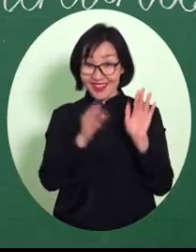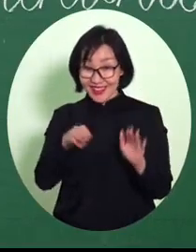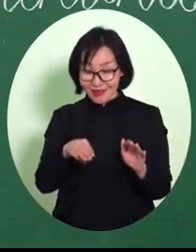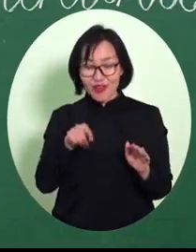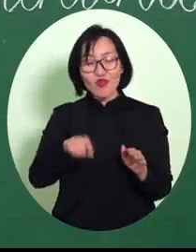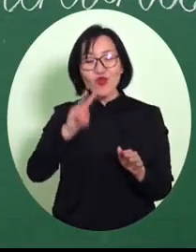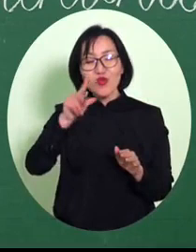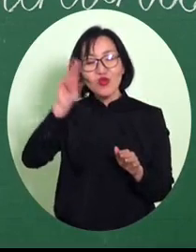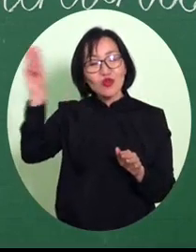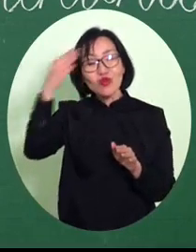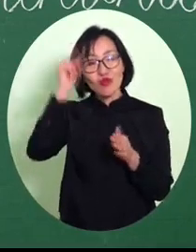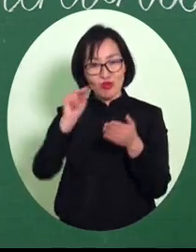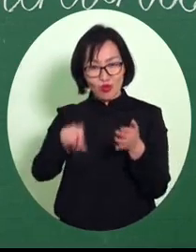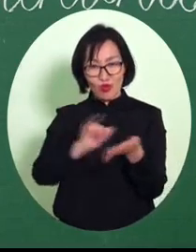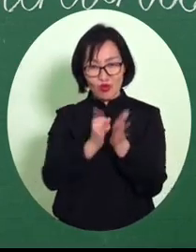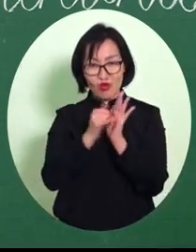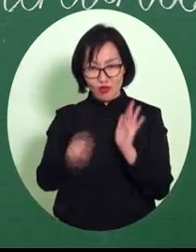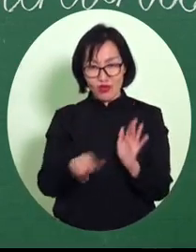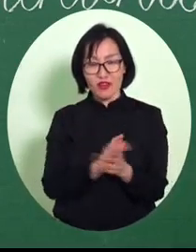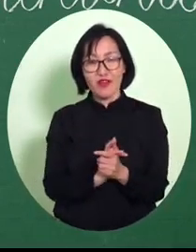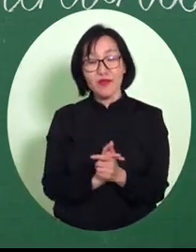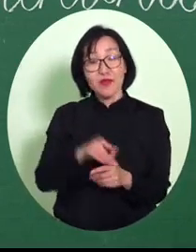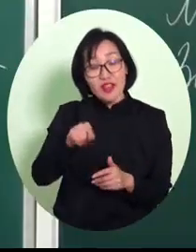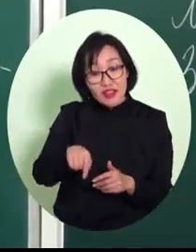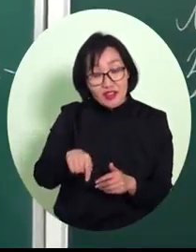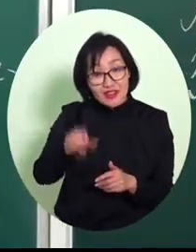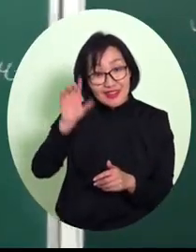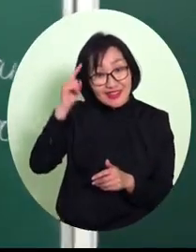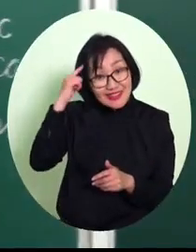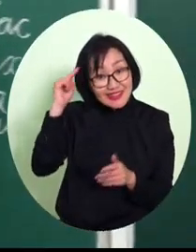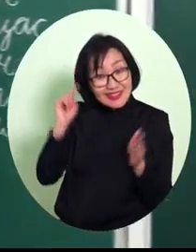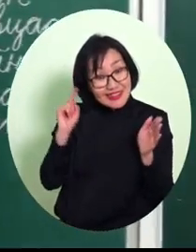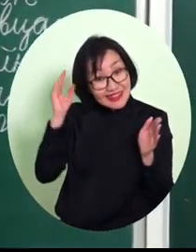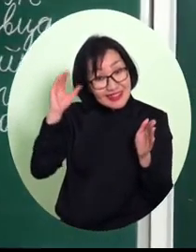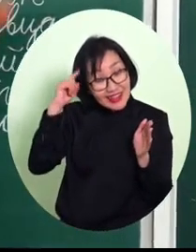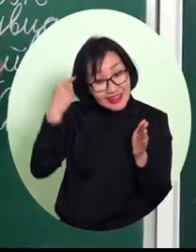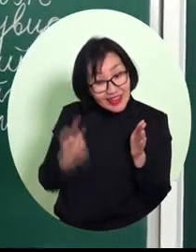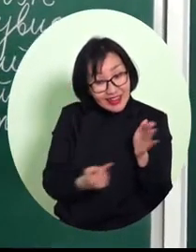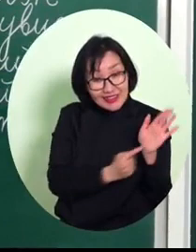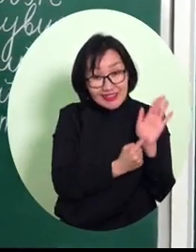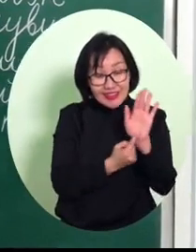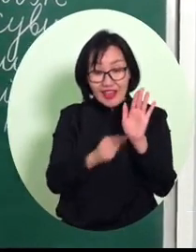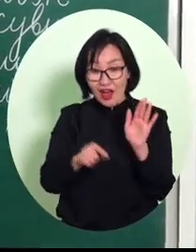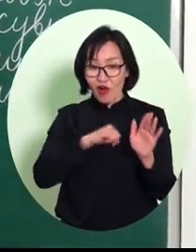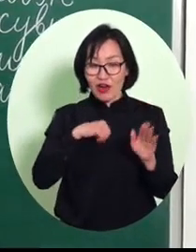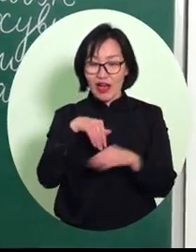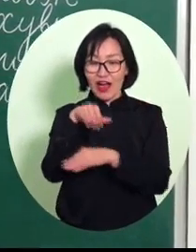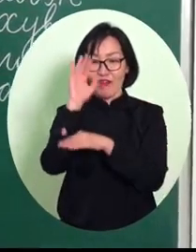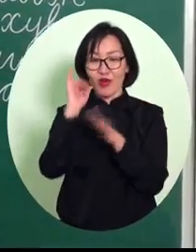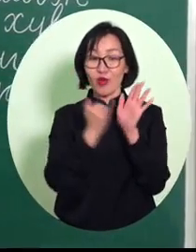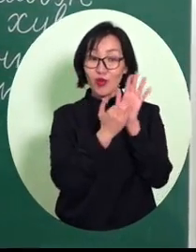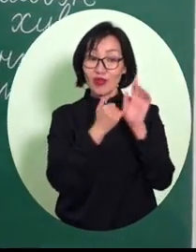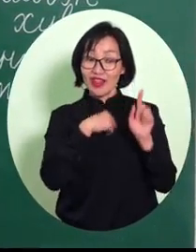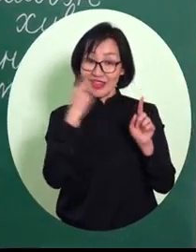нь энэ үгийг тодруулан бичсэн байх нэ. За ингээд энэ бүх санаанаас та бүхэнд та нарт хаврын үлрэл санагдаж